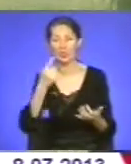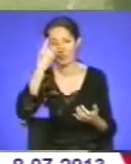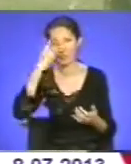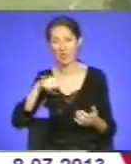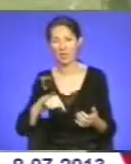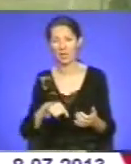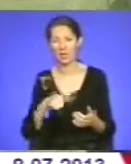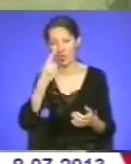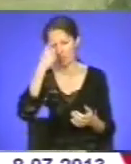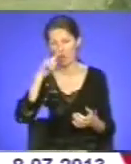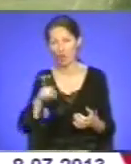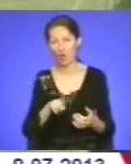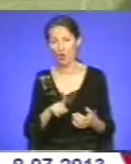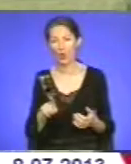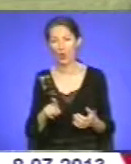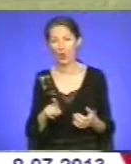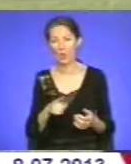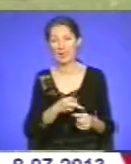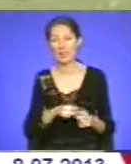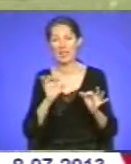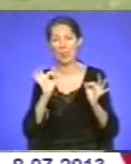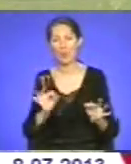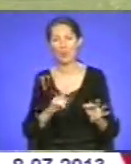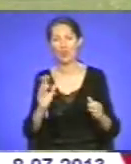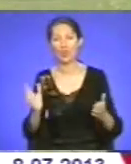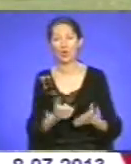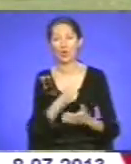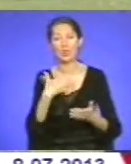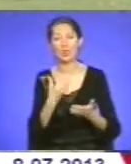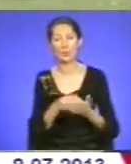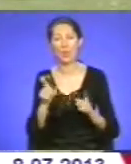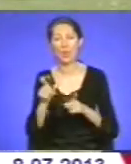знаю, що це правда, що знаходять свої пари.